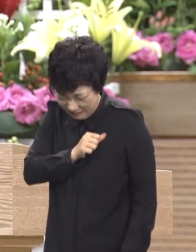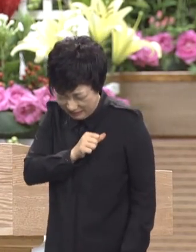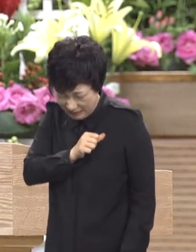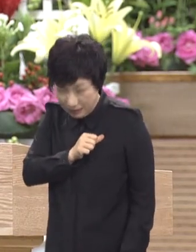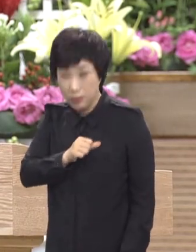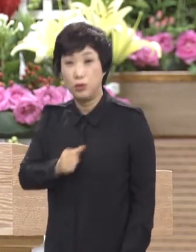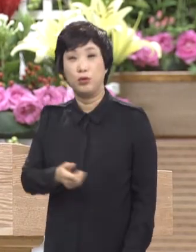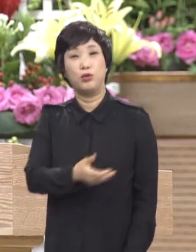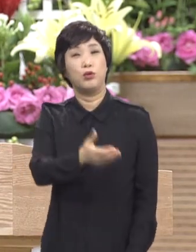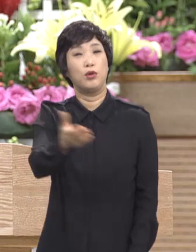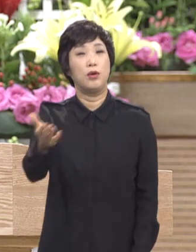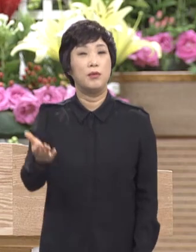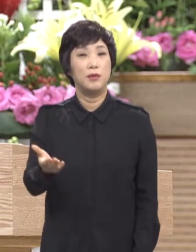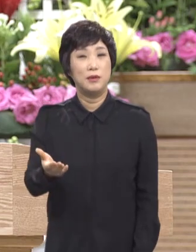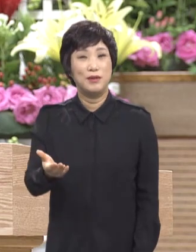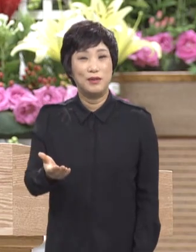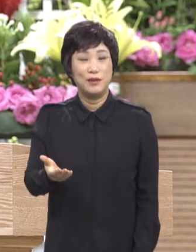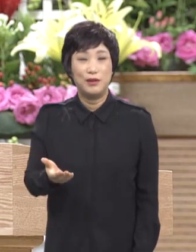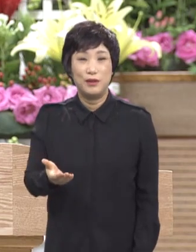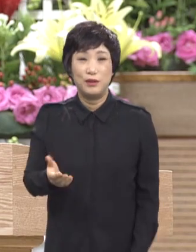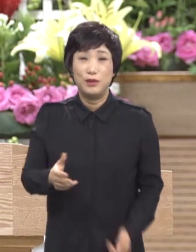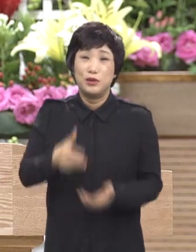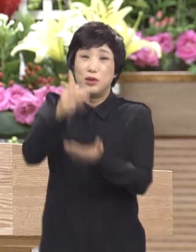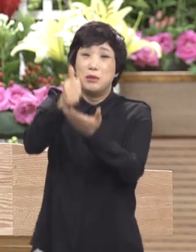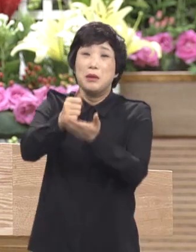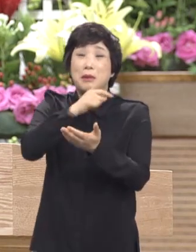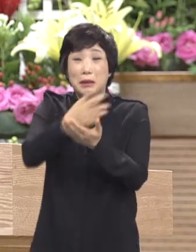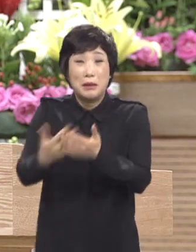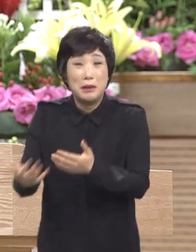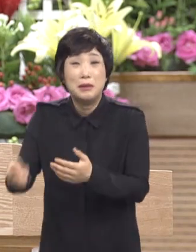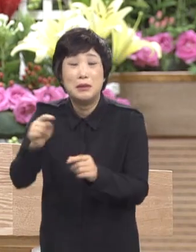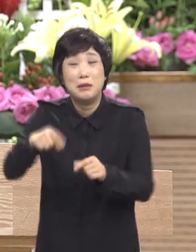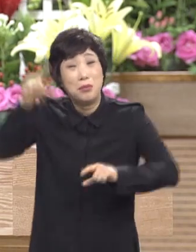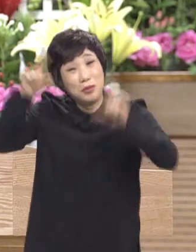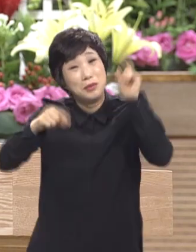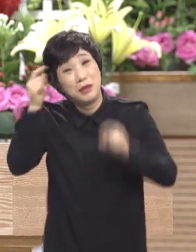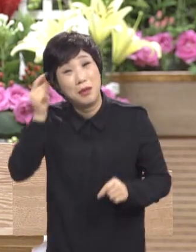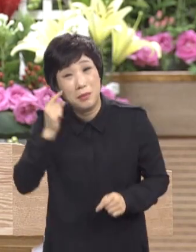우리 주님의 피 쏟는 그 모습은